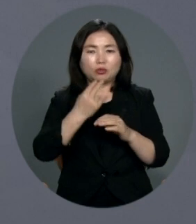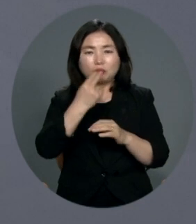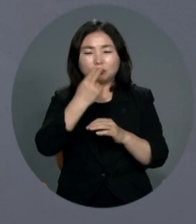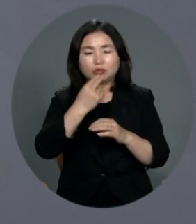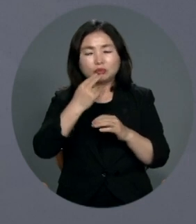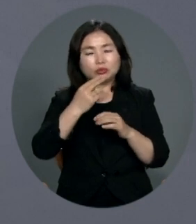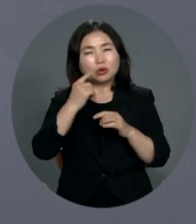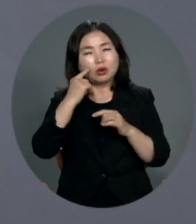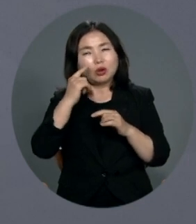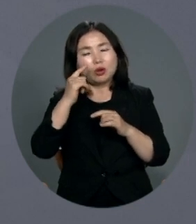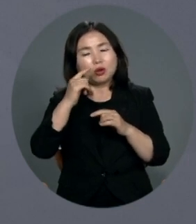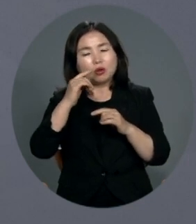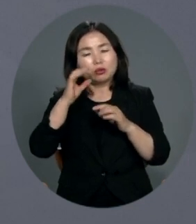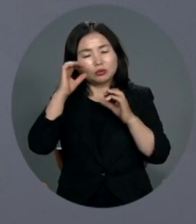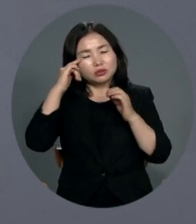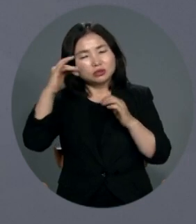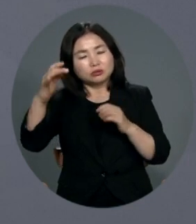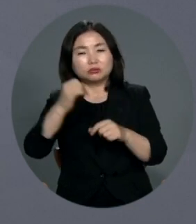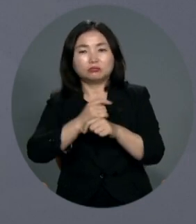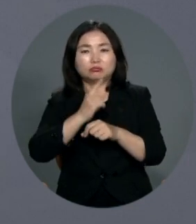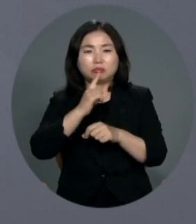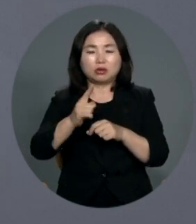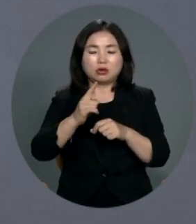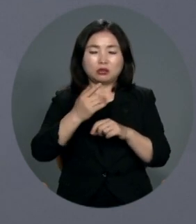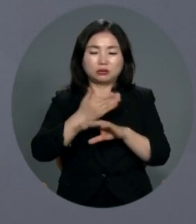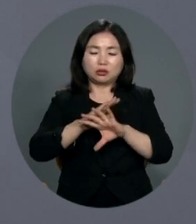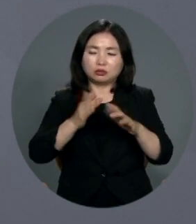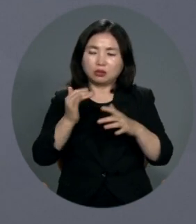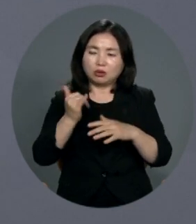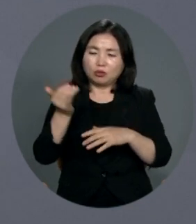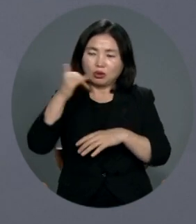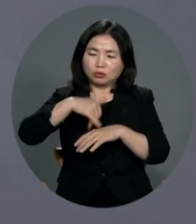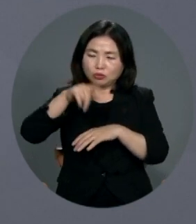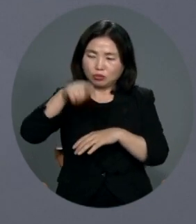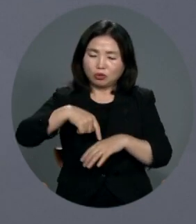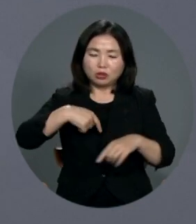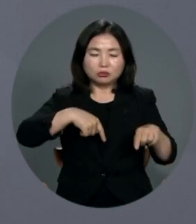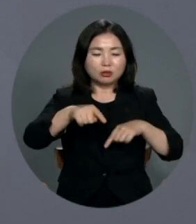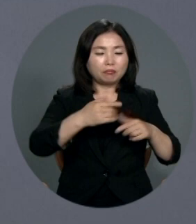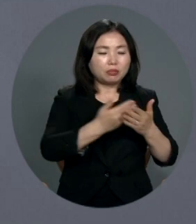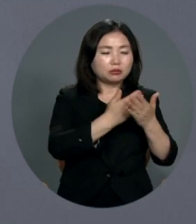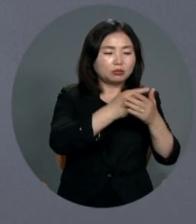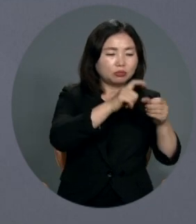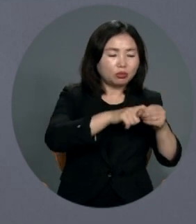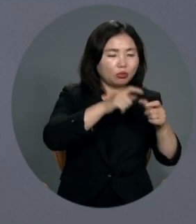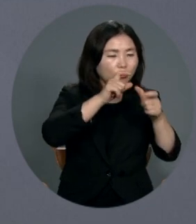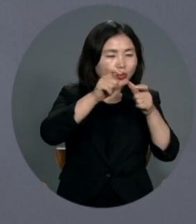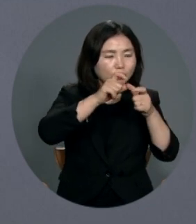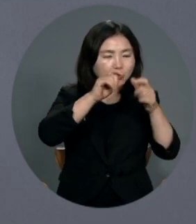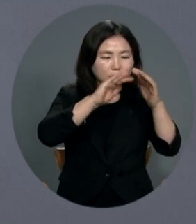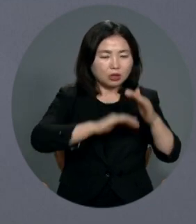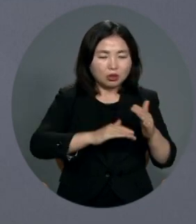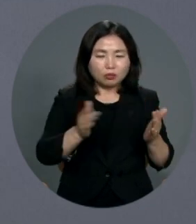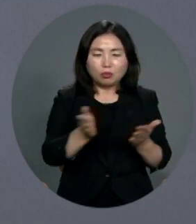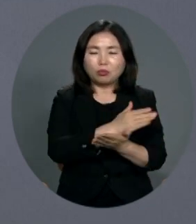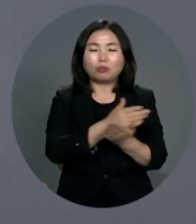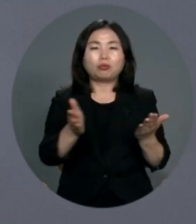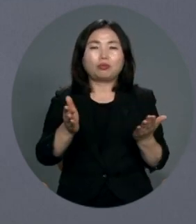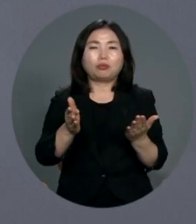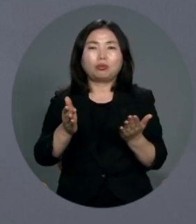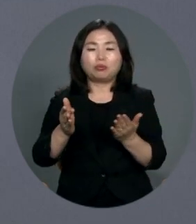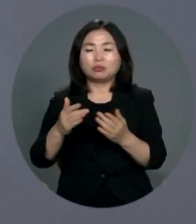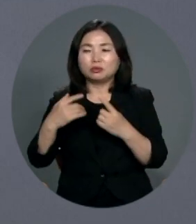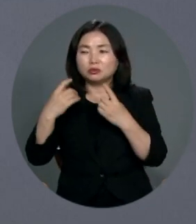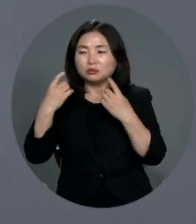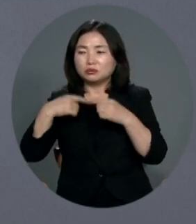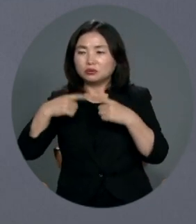공기에 몸서리치게 그리워진다. 해외 연수를 통해 구정을 어떻게 발전시킬지 고민한 흔적은 보이지 않고